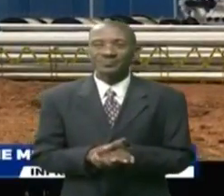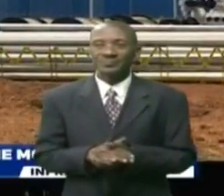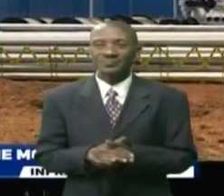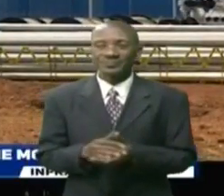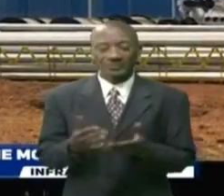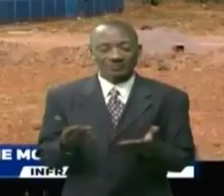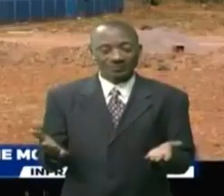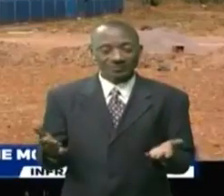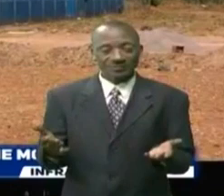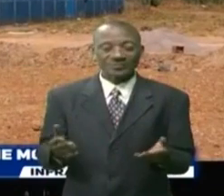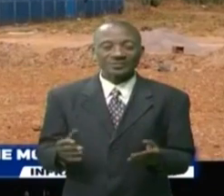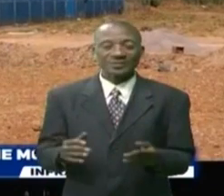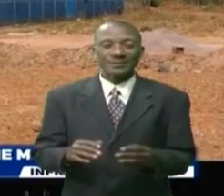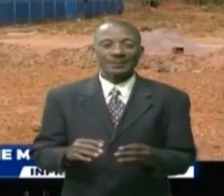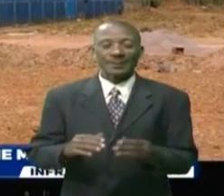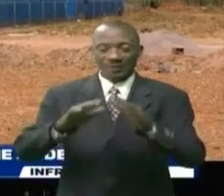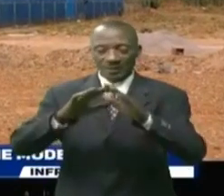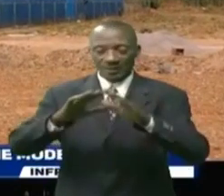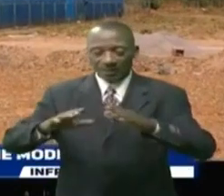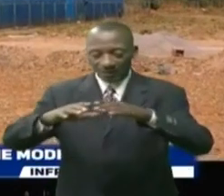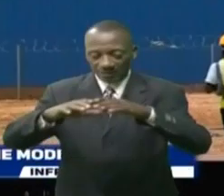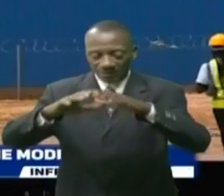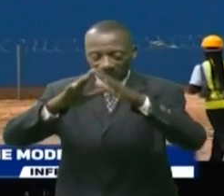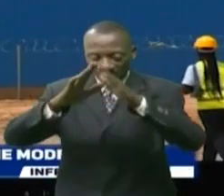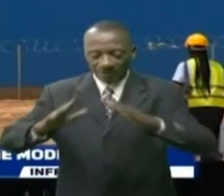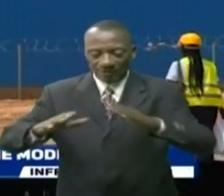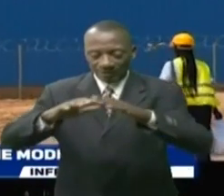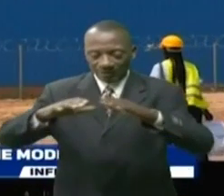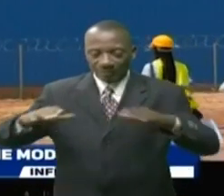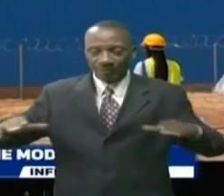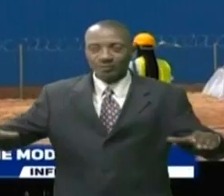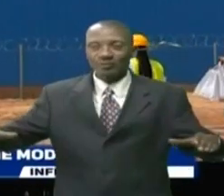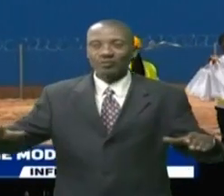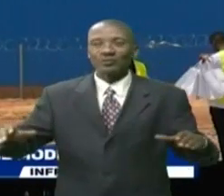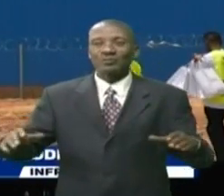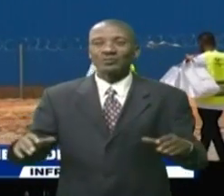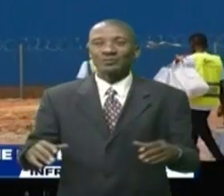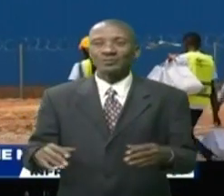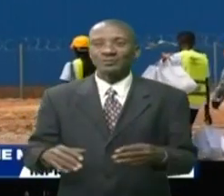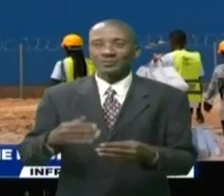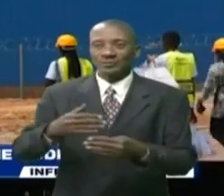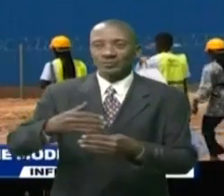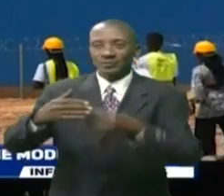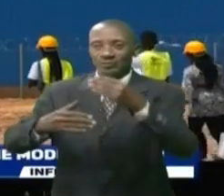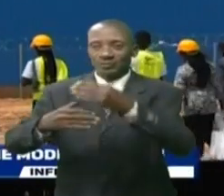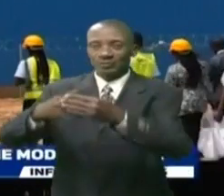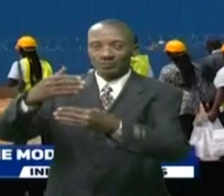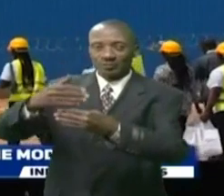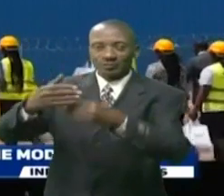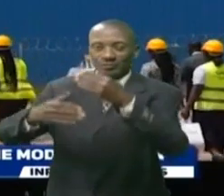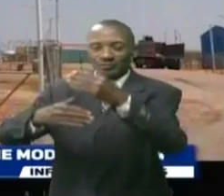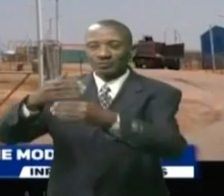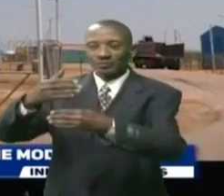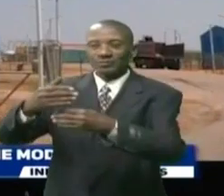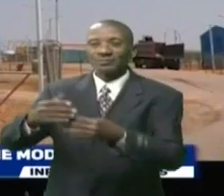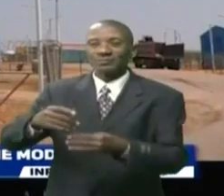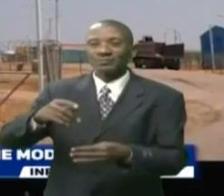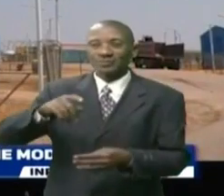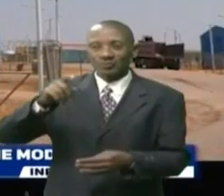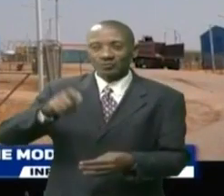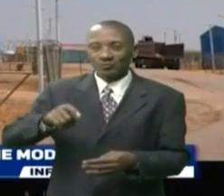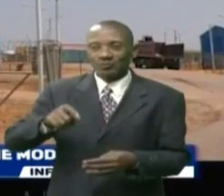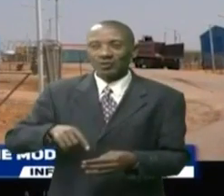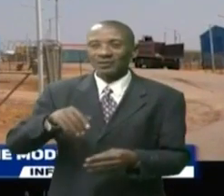dans un espace de 15 hectares, le centre du négoce Colouésy dévoile enfin ses couleurs avec fierté pour répondre à un besoin